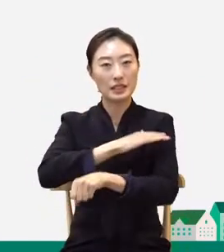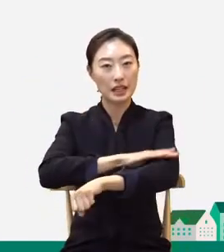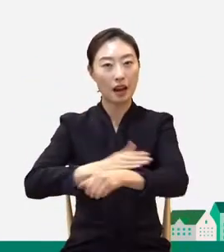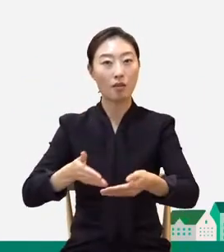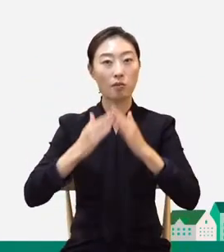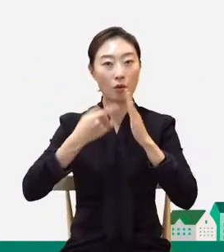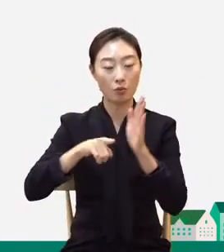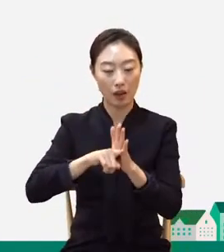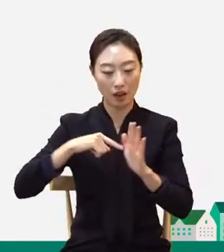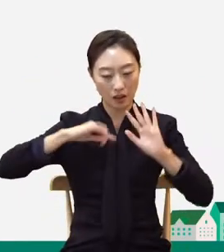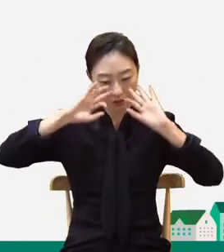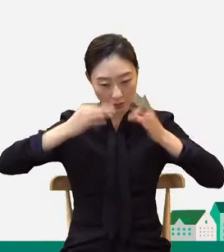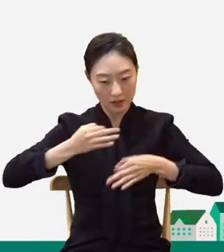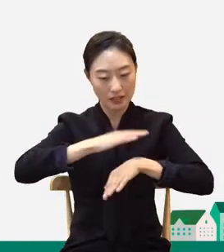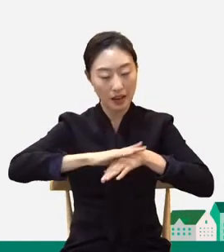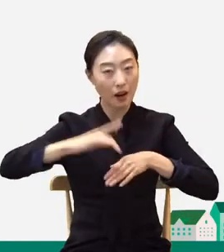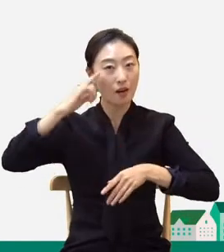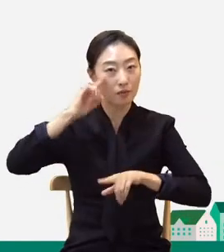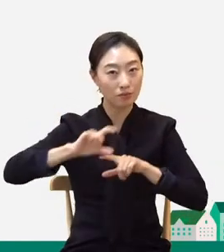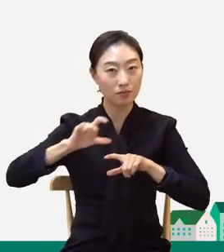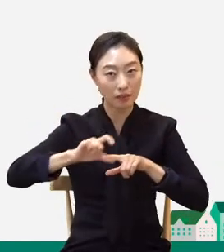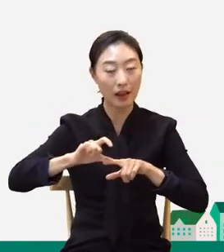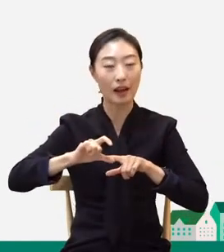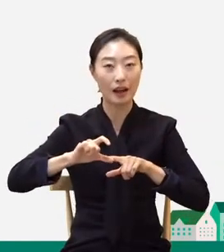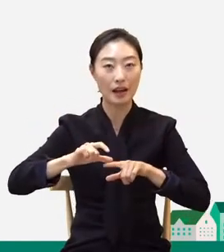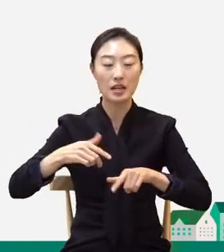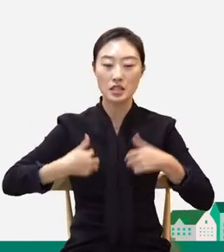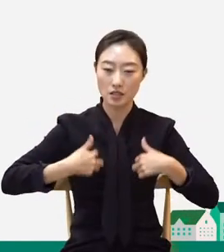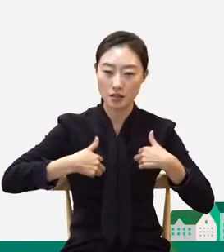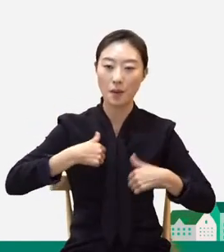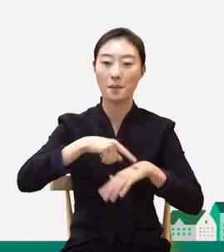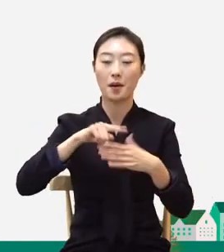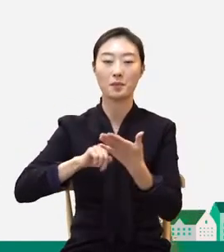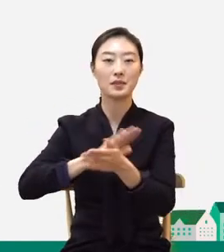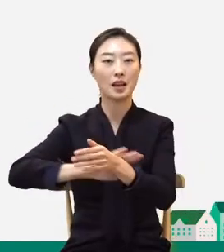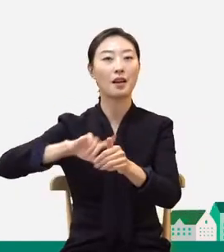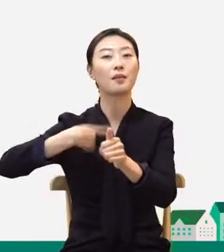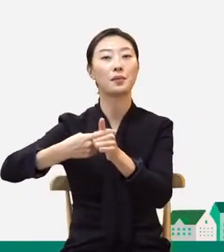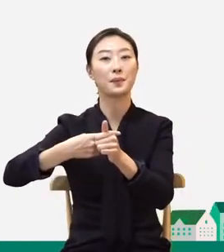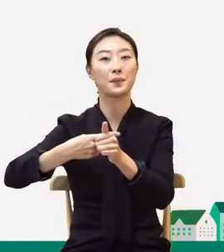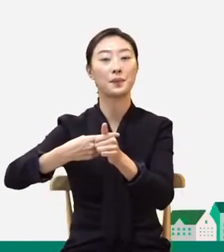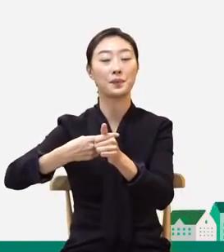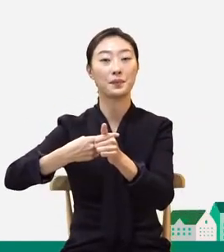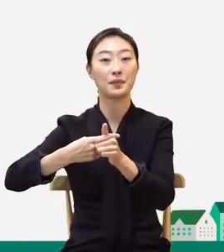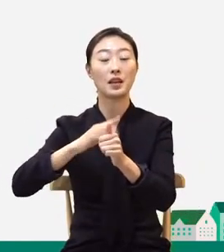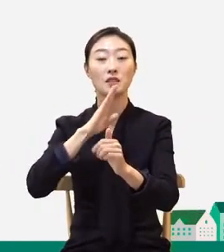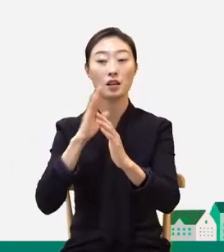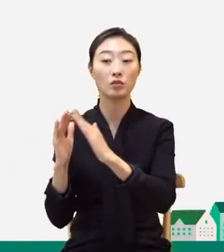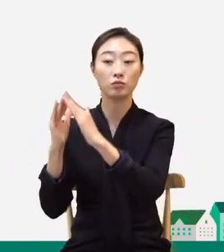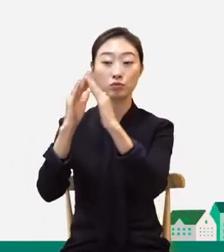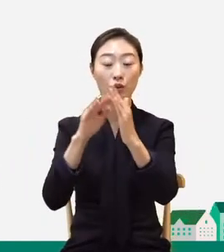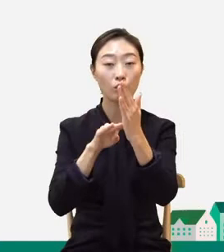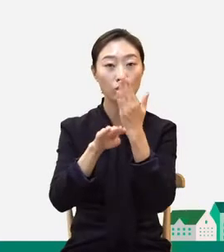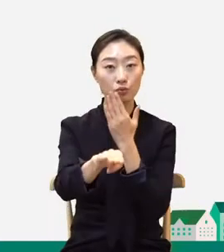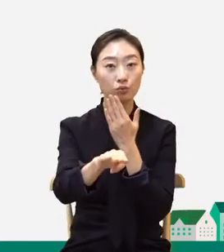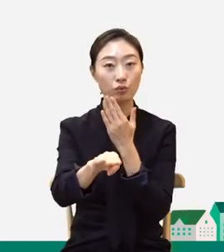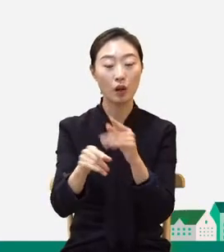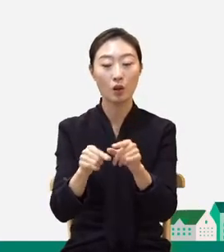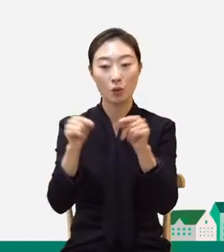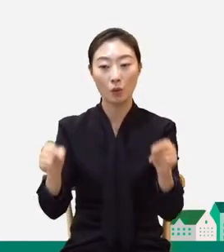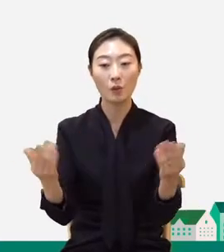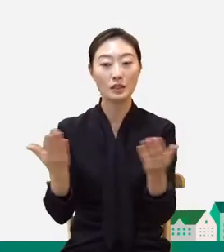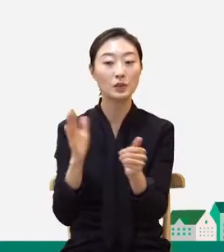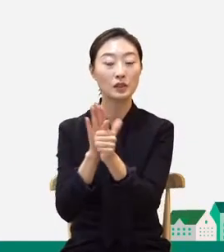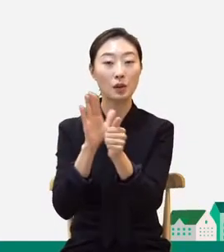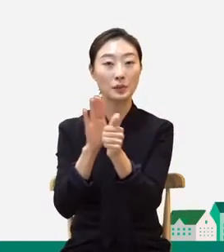더 성찰하게 되고 기꺼이 즐거운 마음으로 노력했습니다. 그리고 실제로 주택에 온 후에 동료지원 서비스를